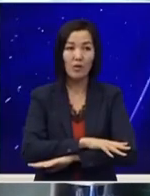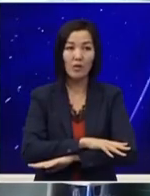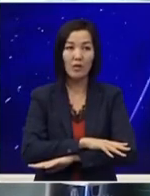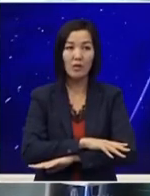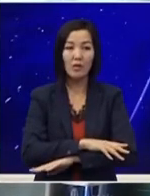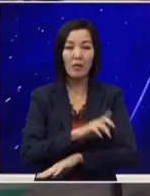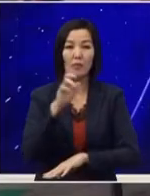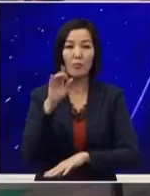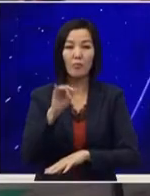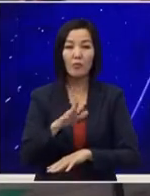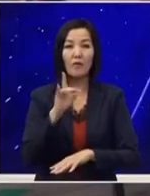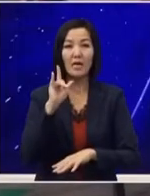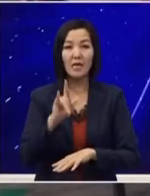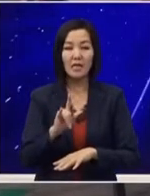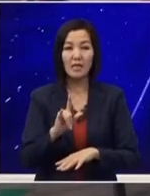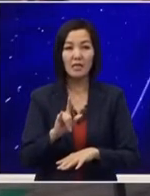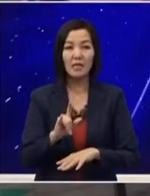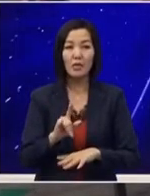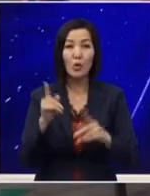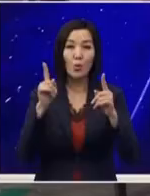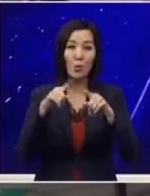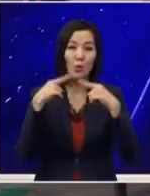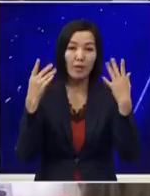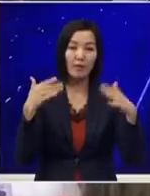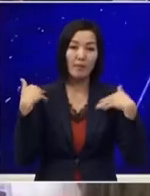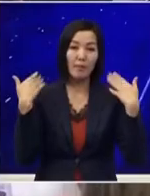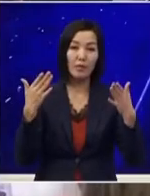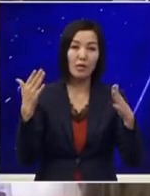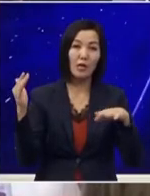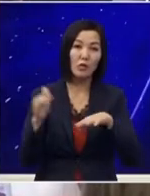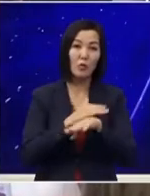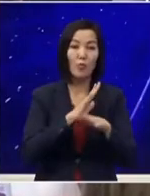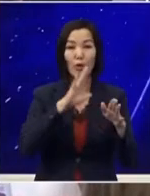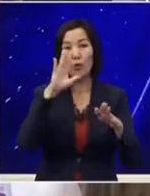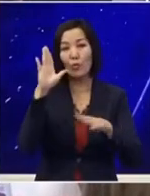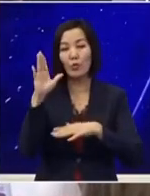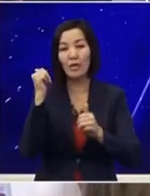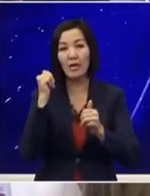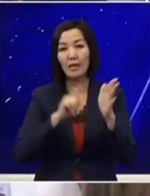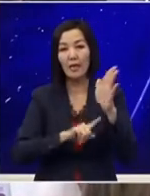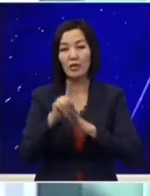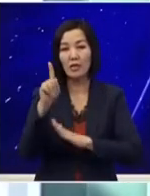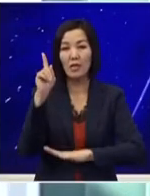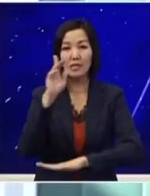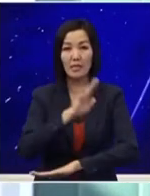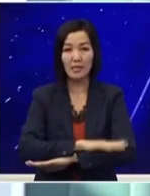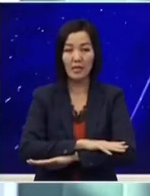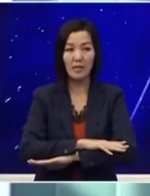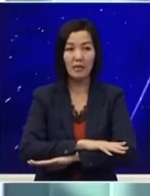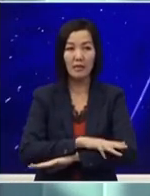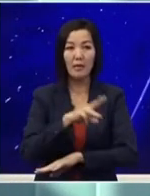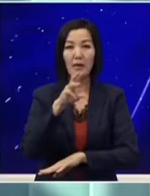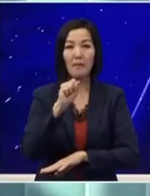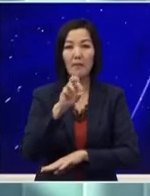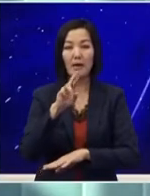буква «М». Именно так, с улыбки и пожеланий доброго утра, начинается каждый учебный день в первом Г-классе. Майя